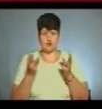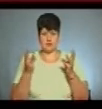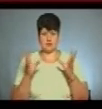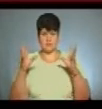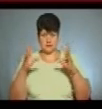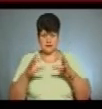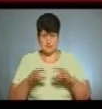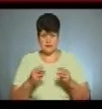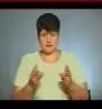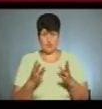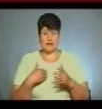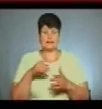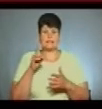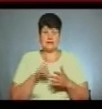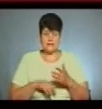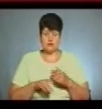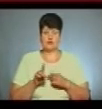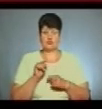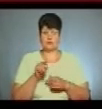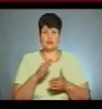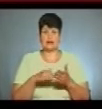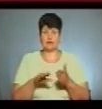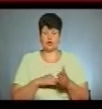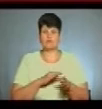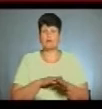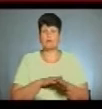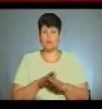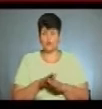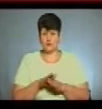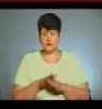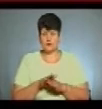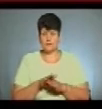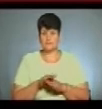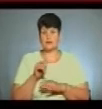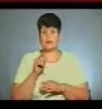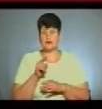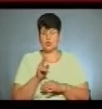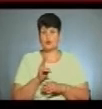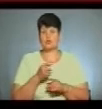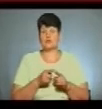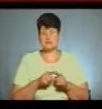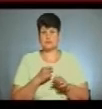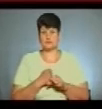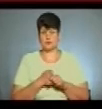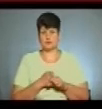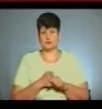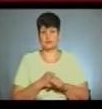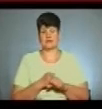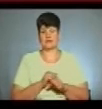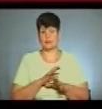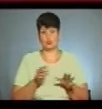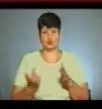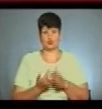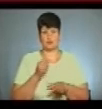вогонь. Ну, я надіюсь на те, що він буде ліквідований повністю, і ці зловмисники знову не будуть там підпалювати. Ну,